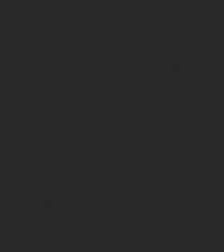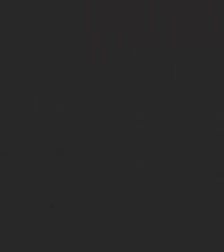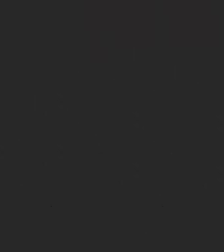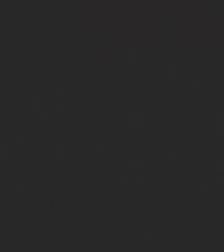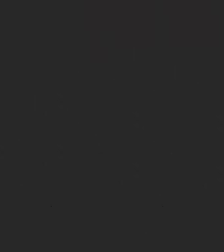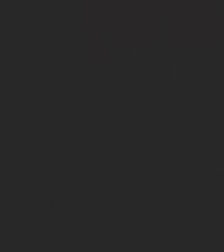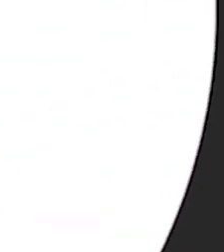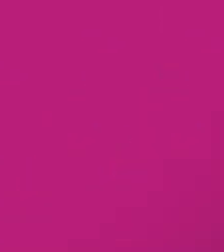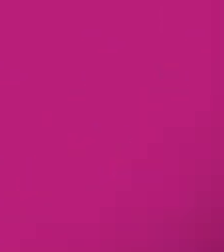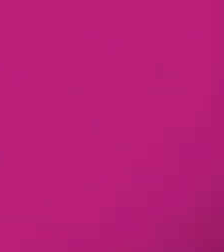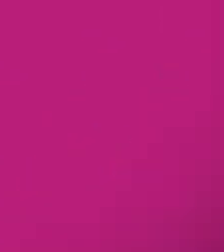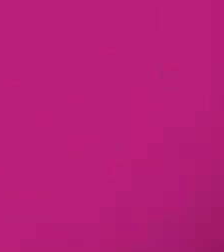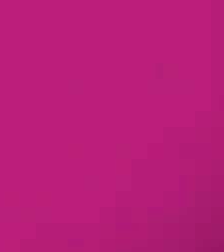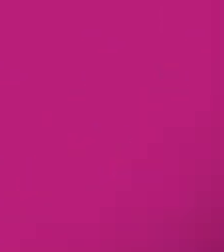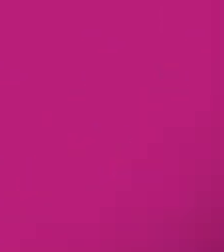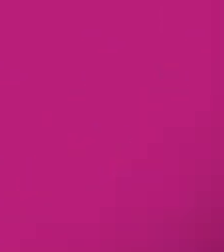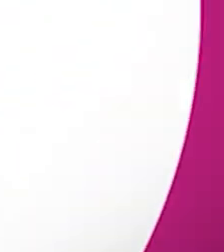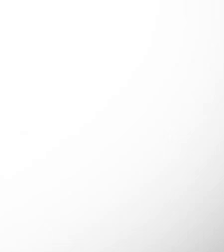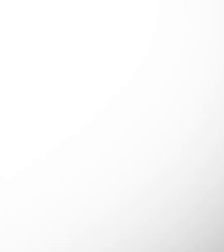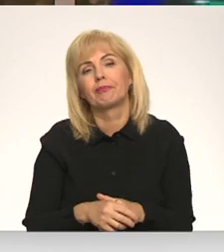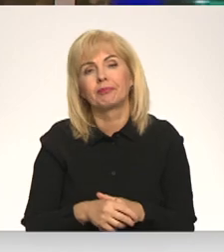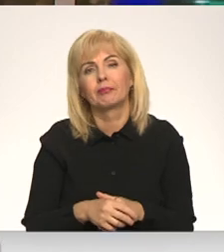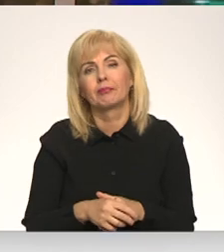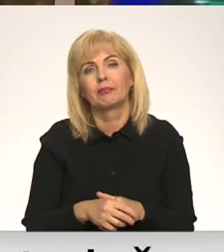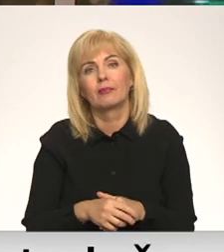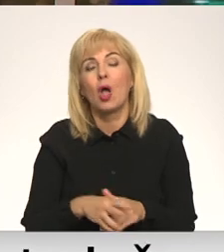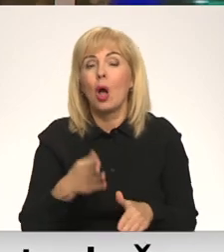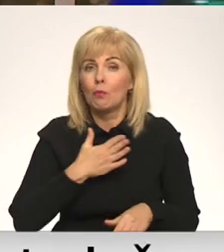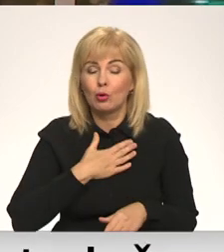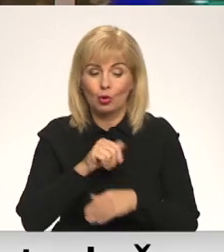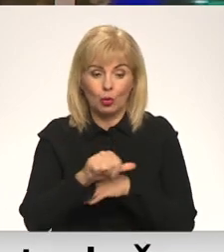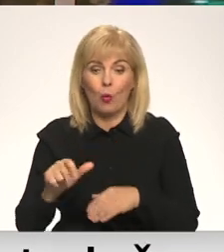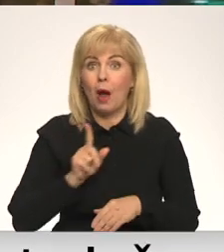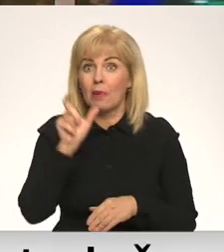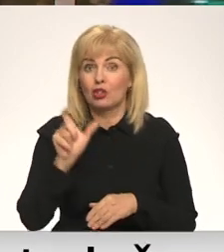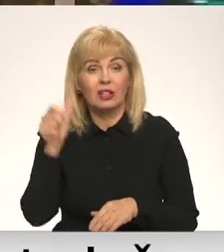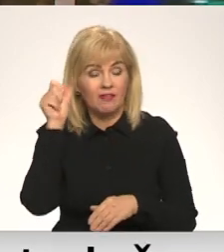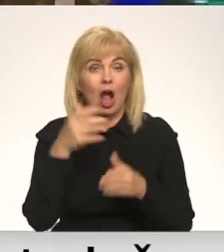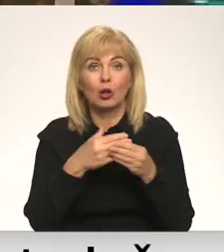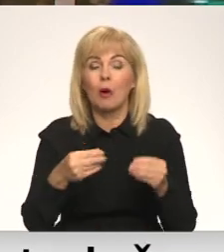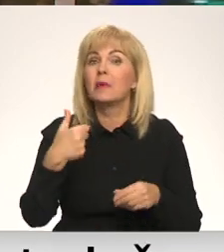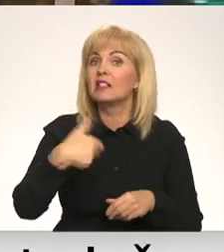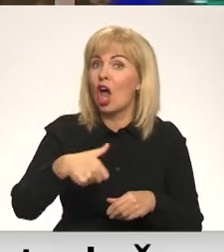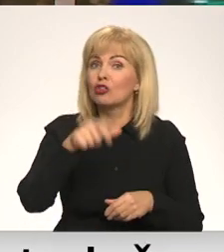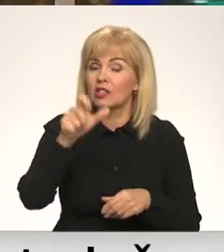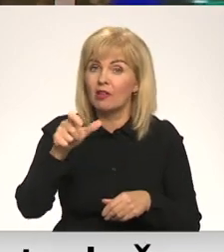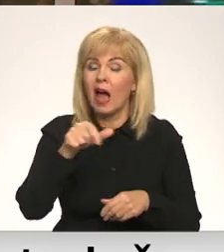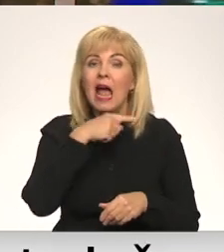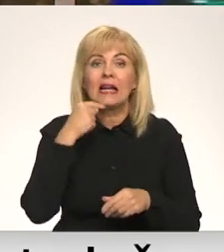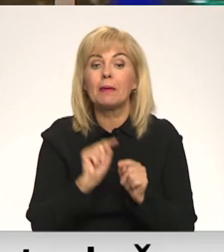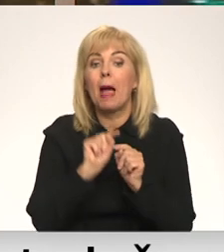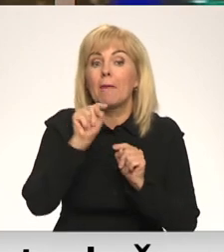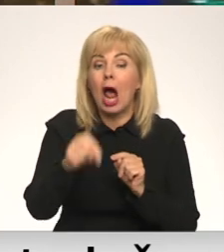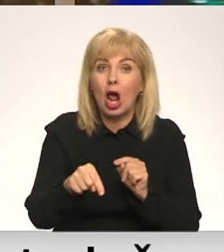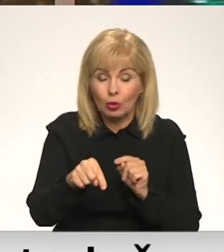Re, viss ēters ir te! Tikmēr mūsu robežsardze vakar novērsusi 60 cilvēku mēģinājumus